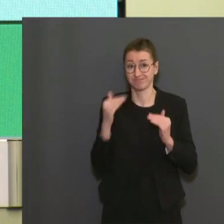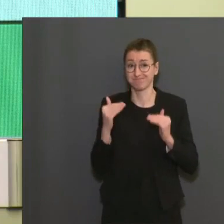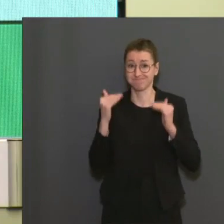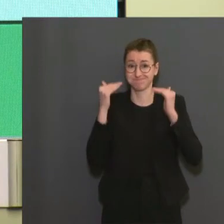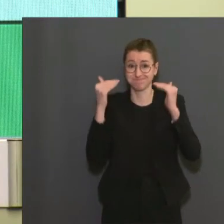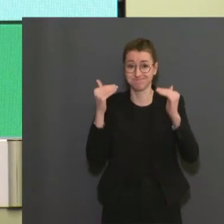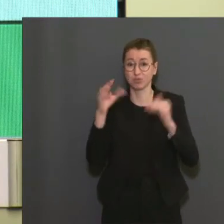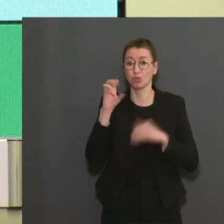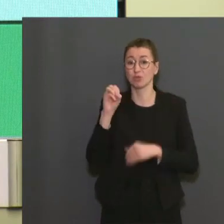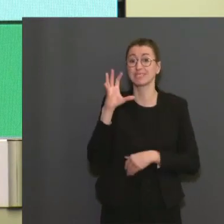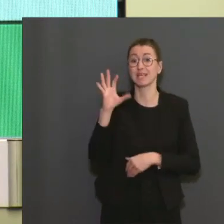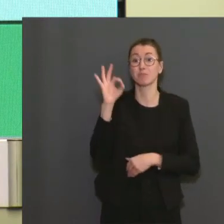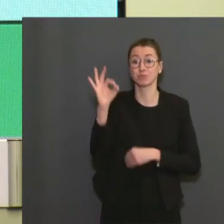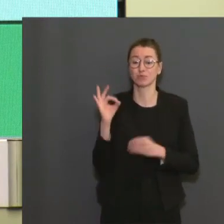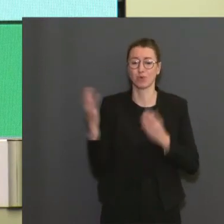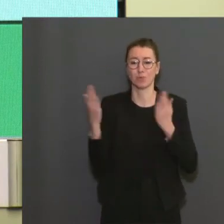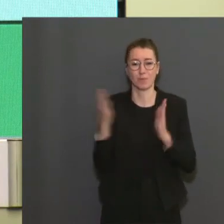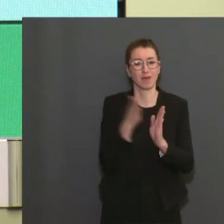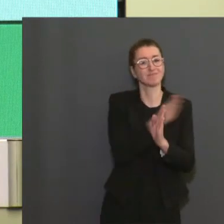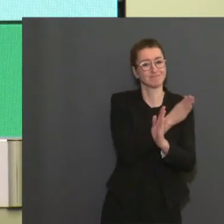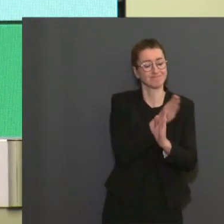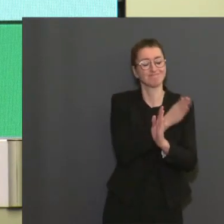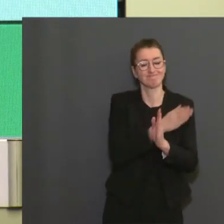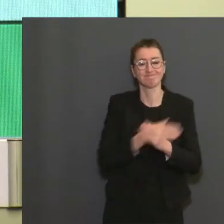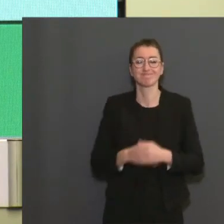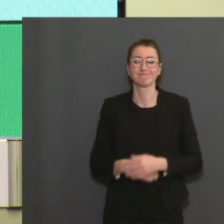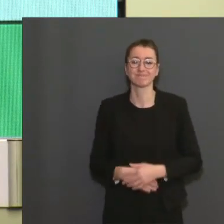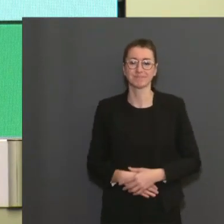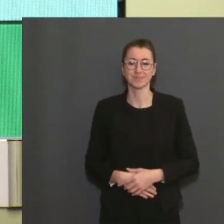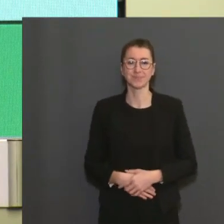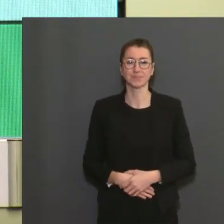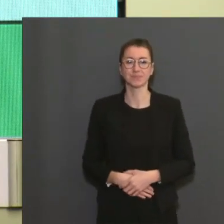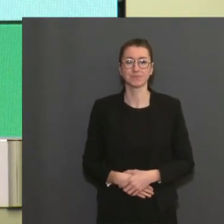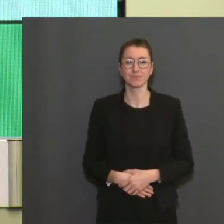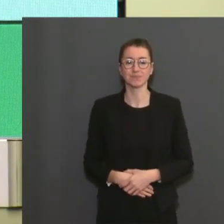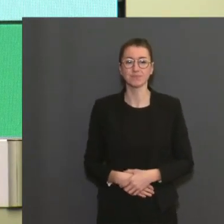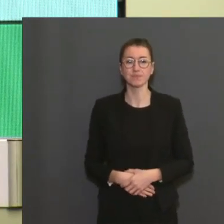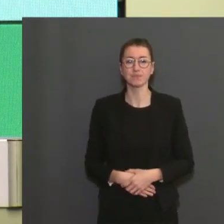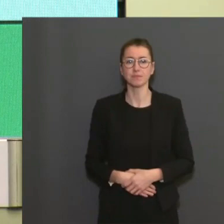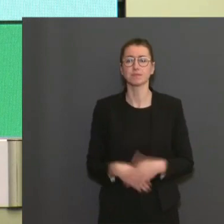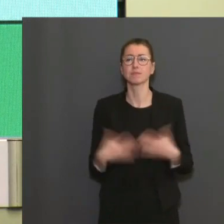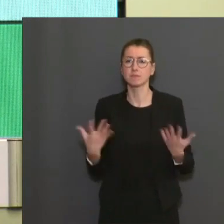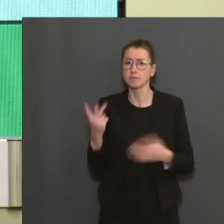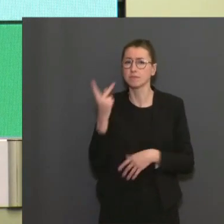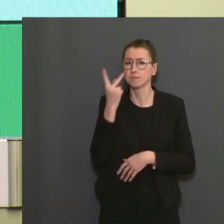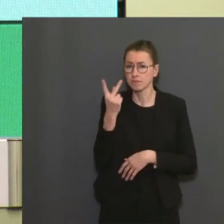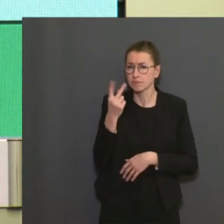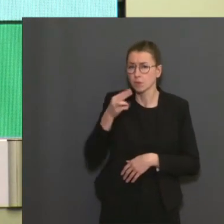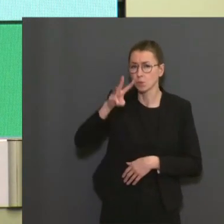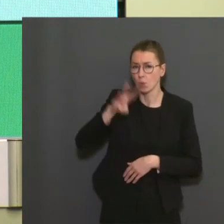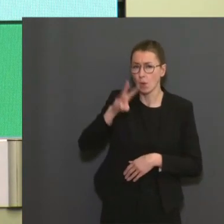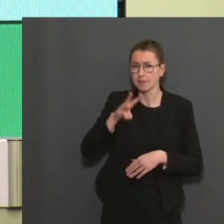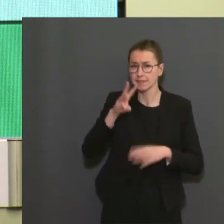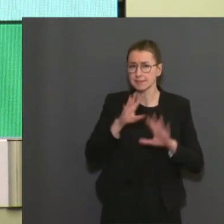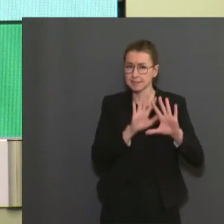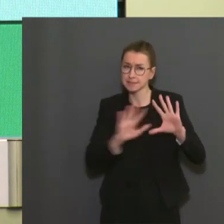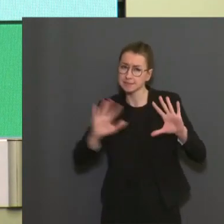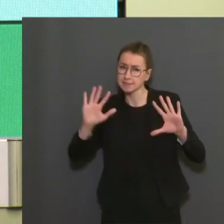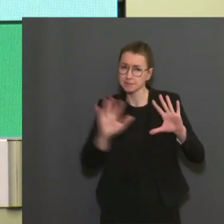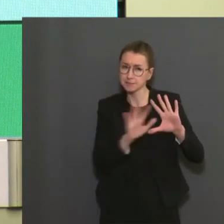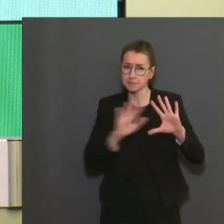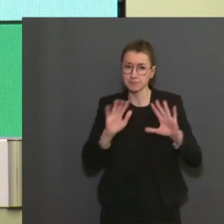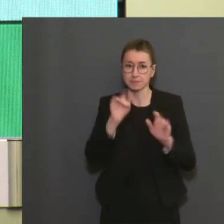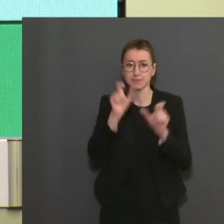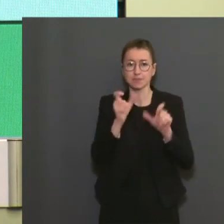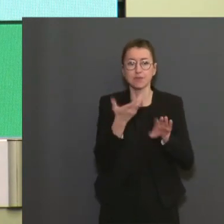souligner que sur les chiffres actuellement disponibles, le taux de décès en Wallonie a presque atteint le